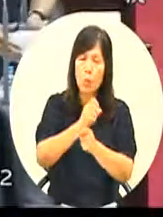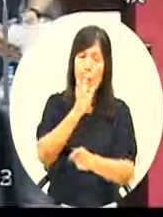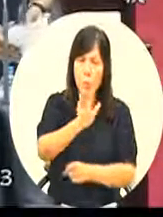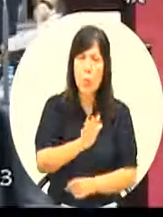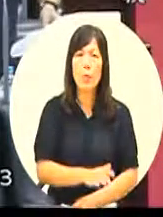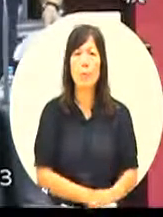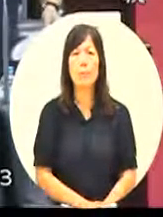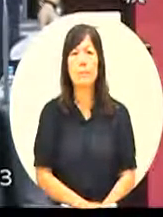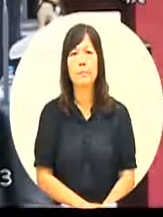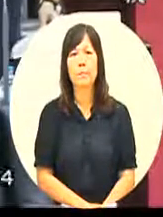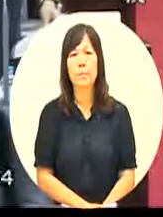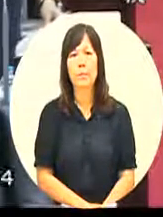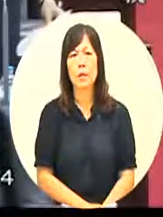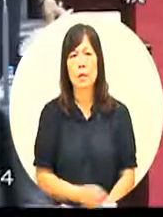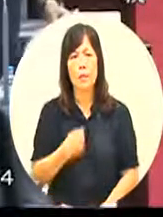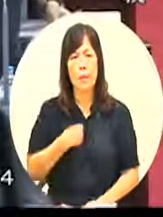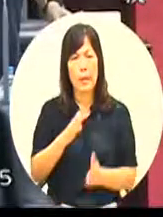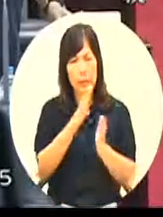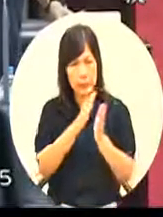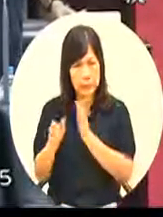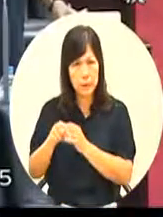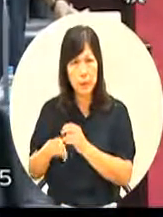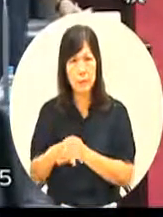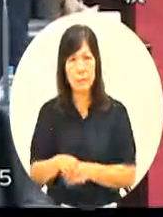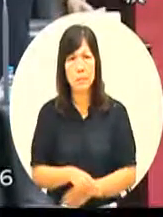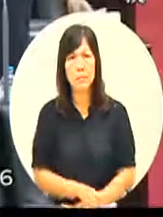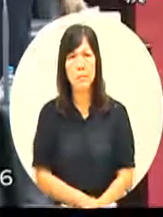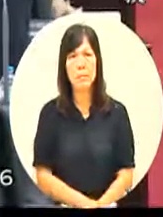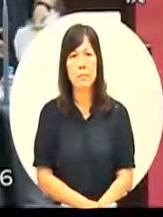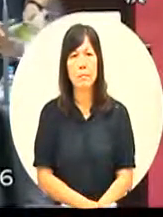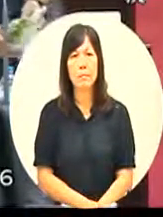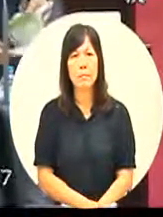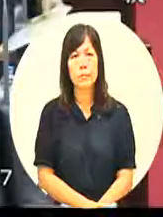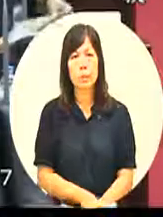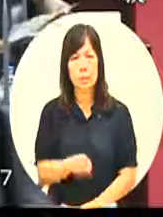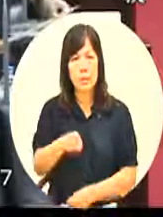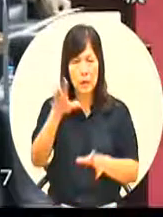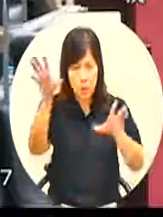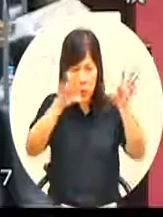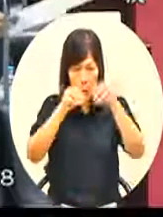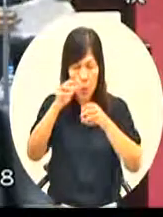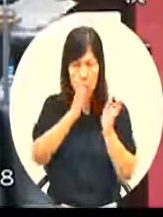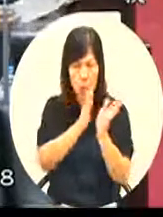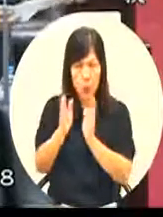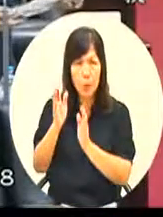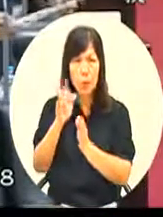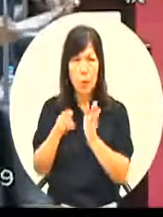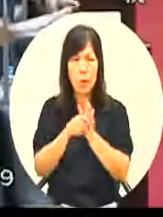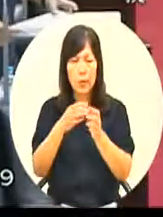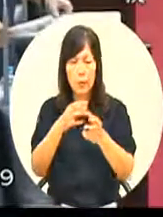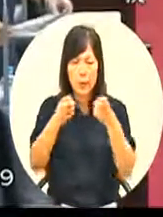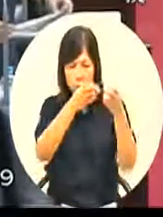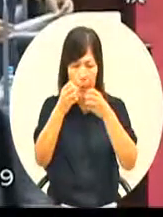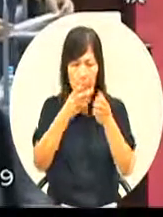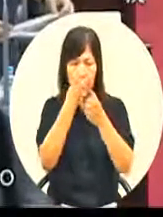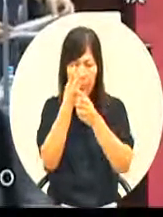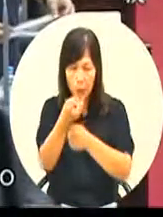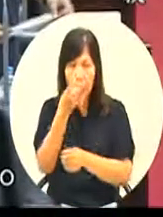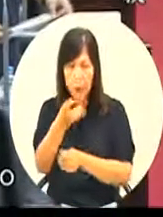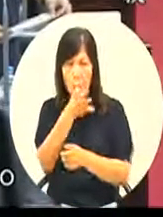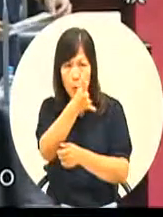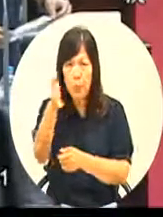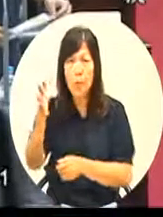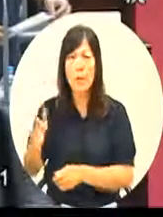那我们在整理的这个资料里面哈，大概我们做了一些探访哈，